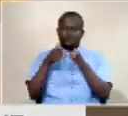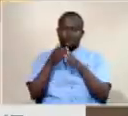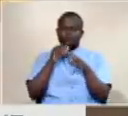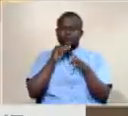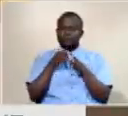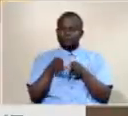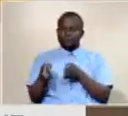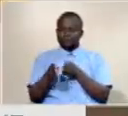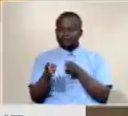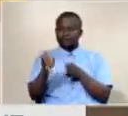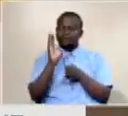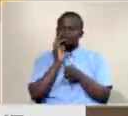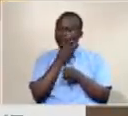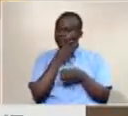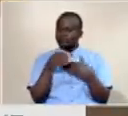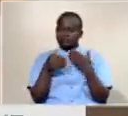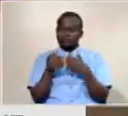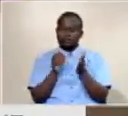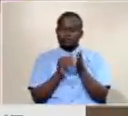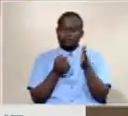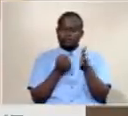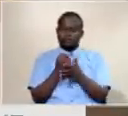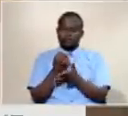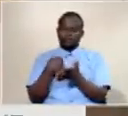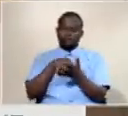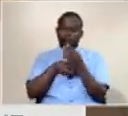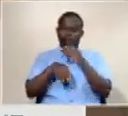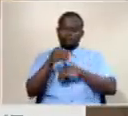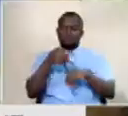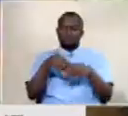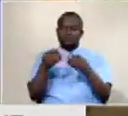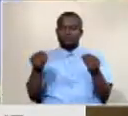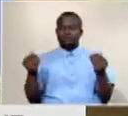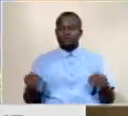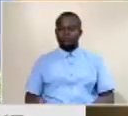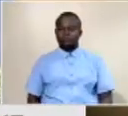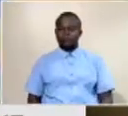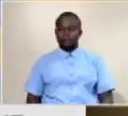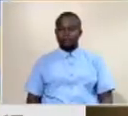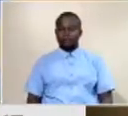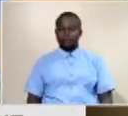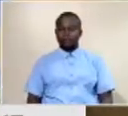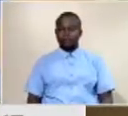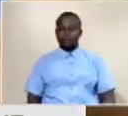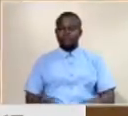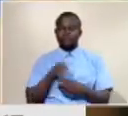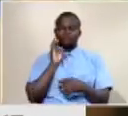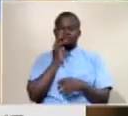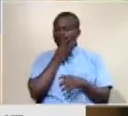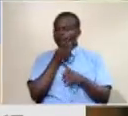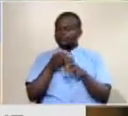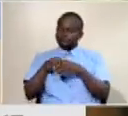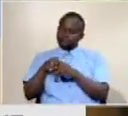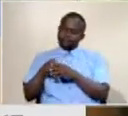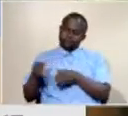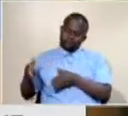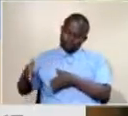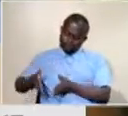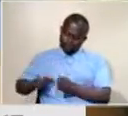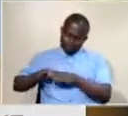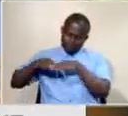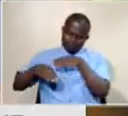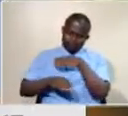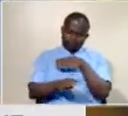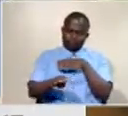kubakwa nta miyoboro y'amazi yacukuwe bikaba byatumye ibicuruzwa byabo byangirika amazi ava mu muhanda yinjira mu